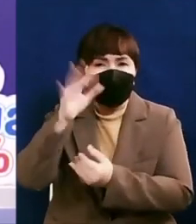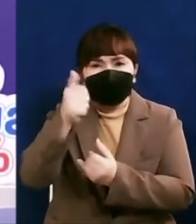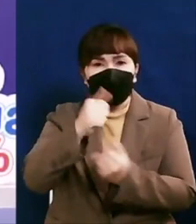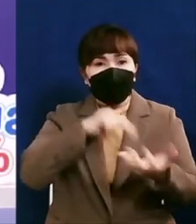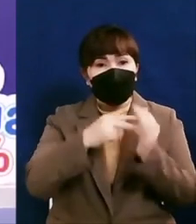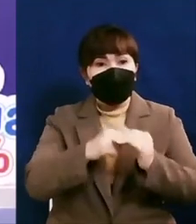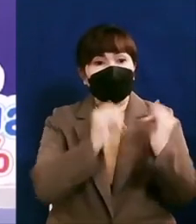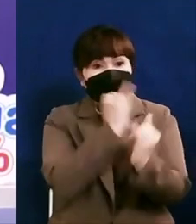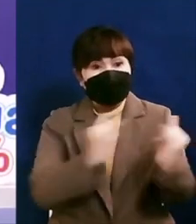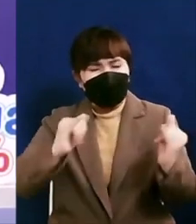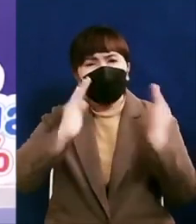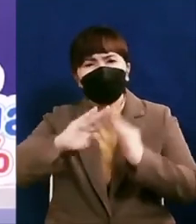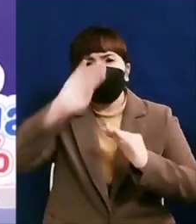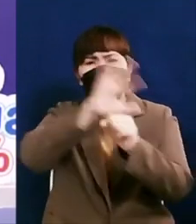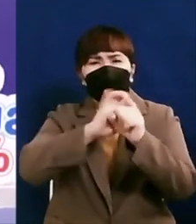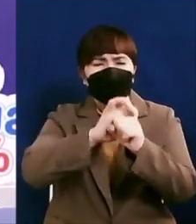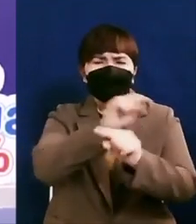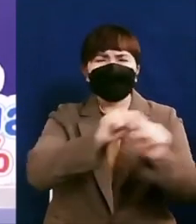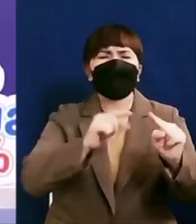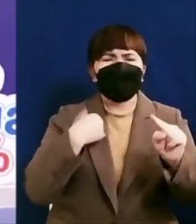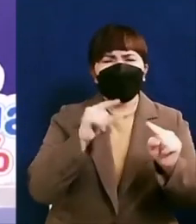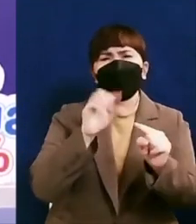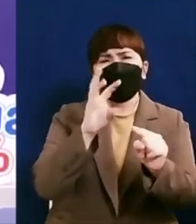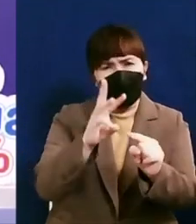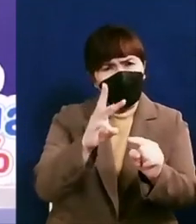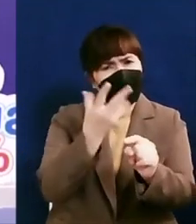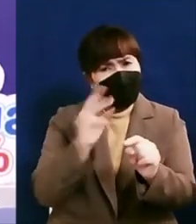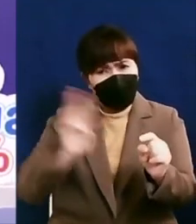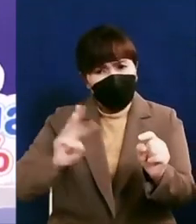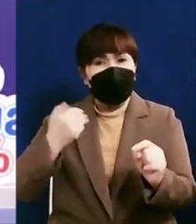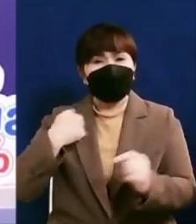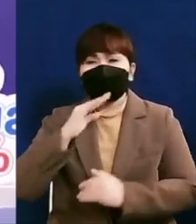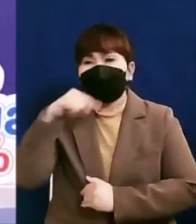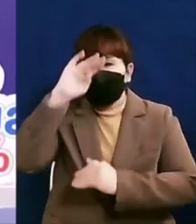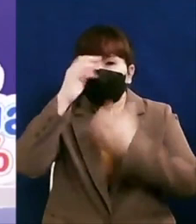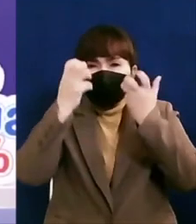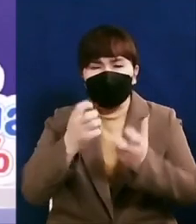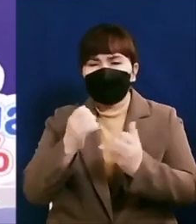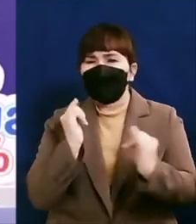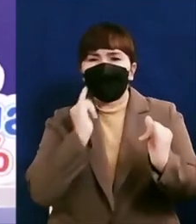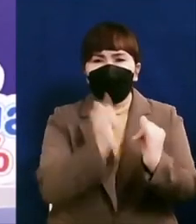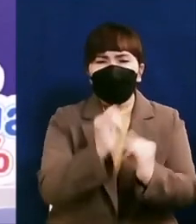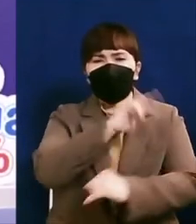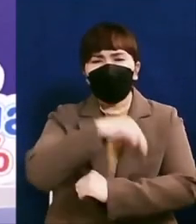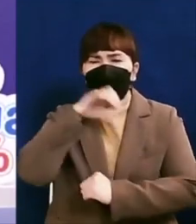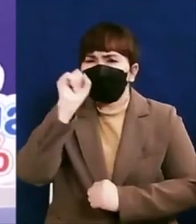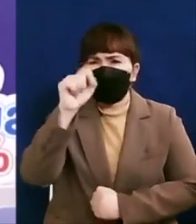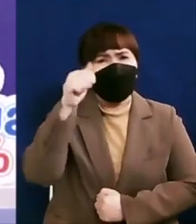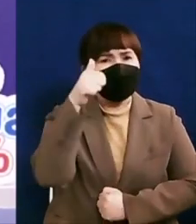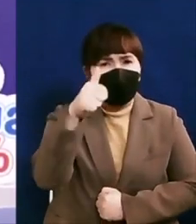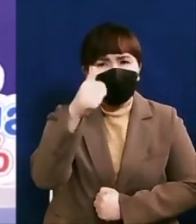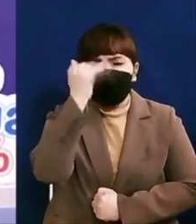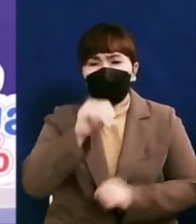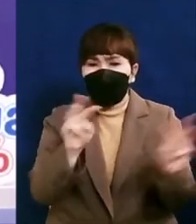องเตียงเพียง 26% ใครป่วยหนักก็สามารถที่จะไปที่โรงพยาบาลได้ทันทีนะครับ 100% นะครับสามารถที่จะรองรับ